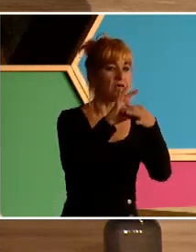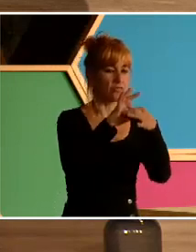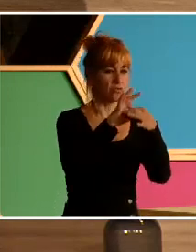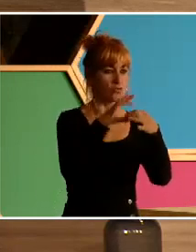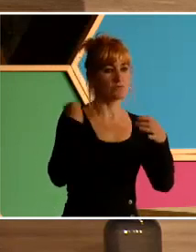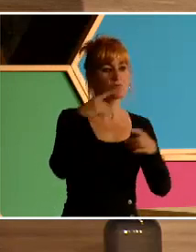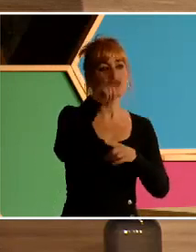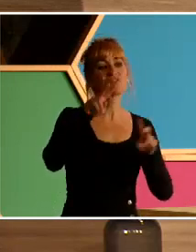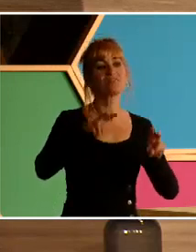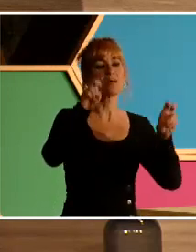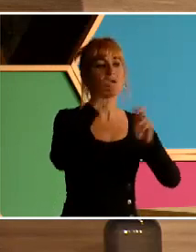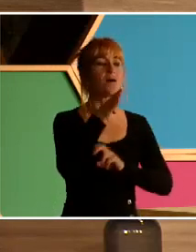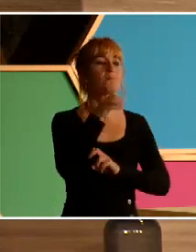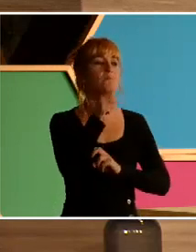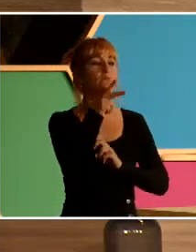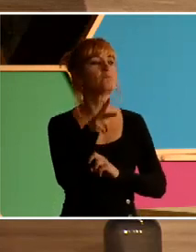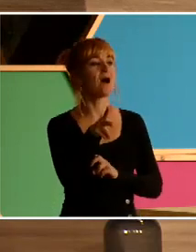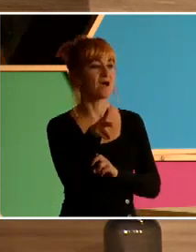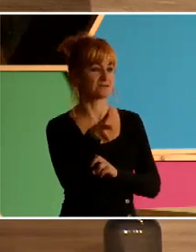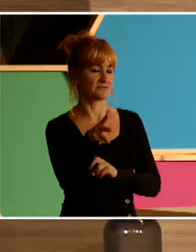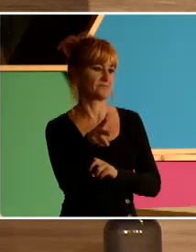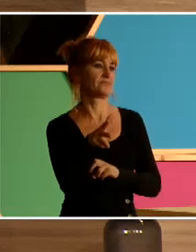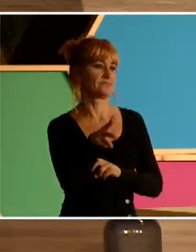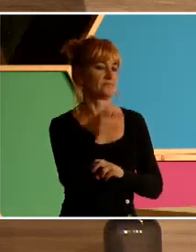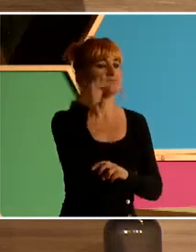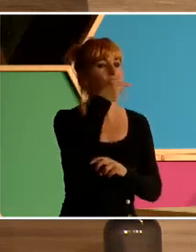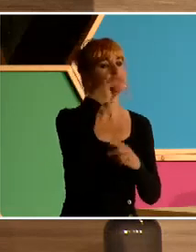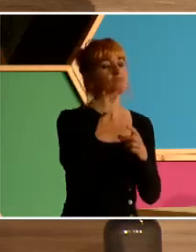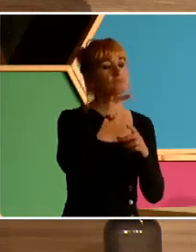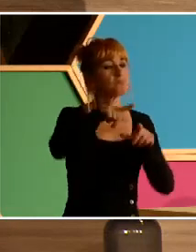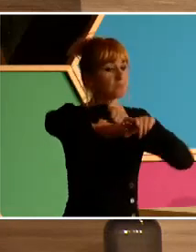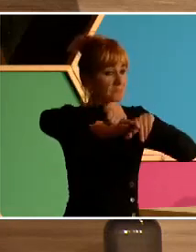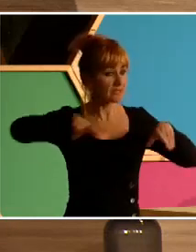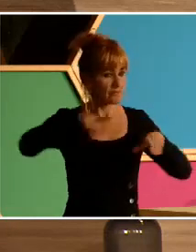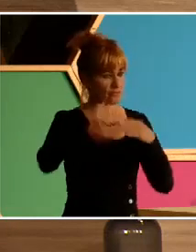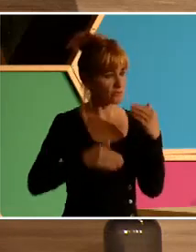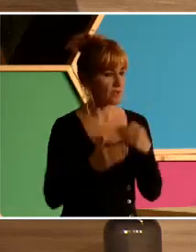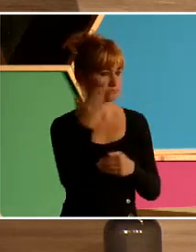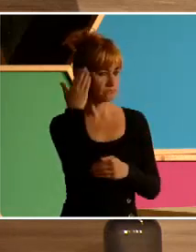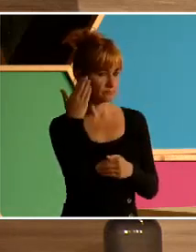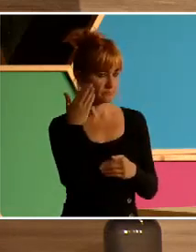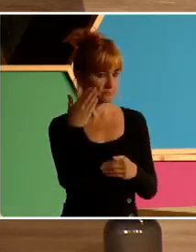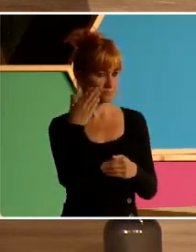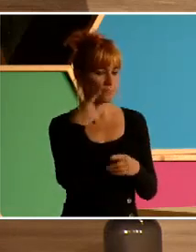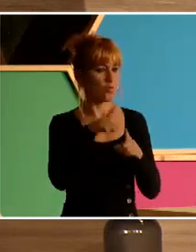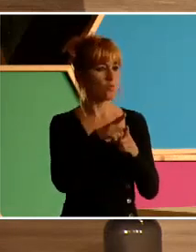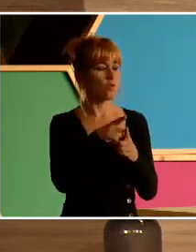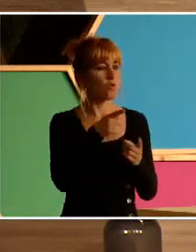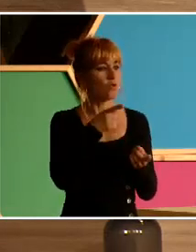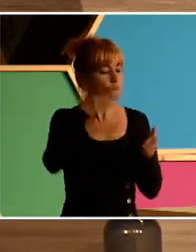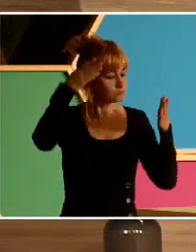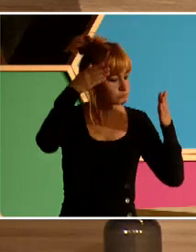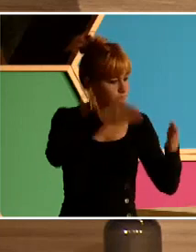PA també, perquè és la PA la que comença posant al centre del debat la importància de la desobediència